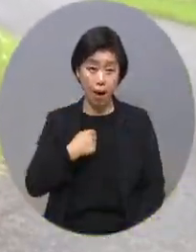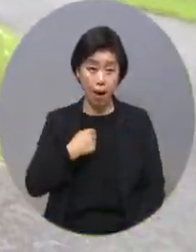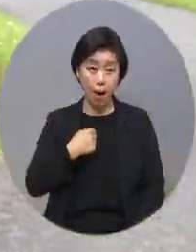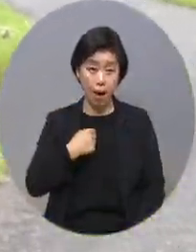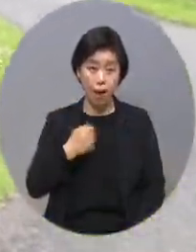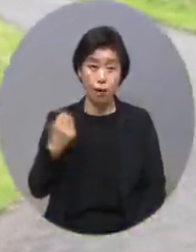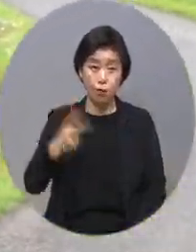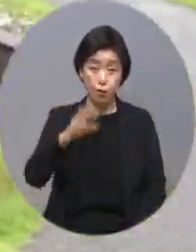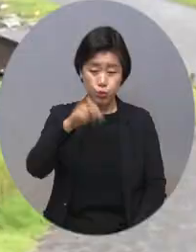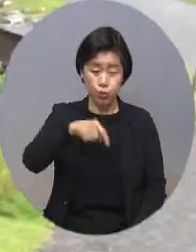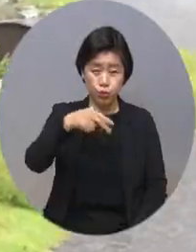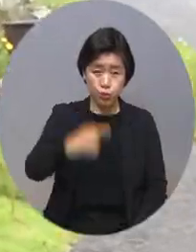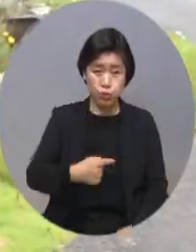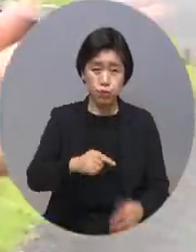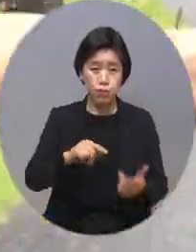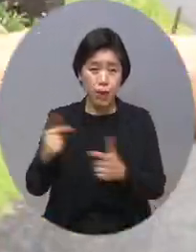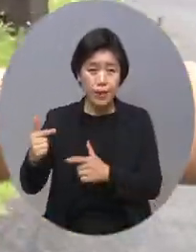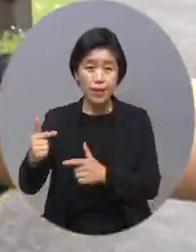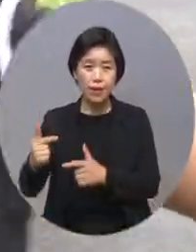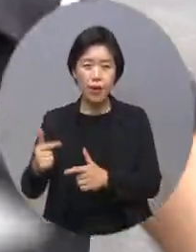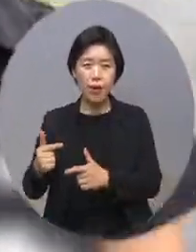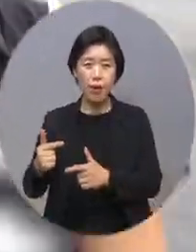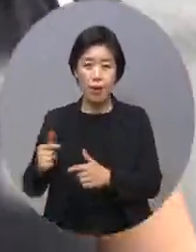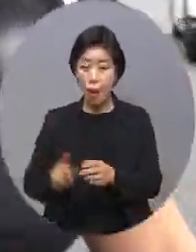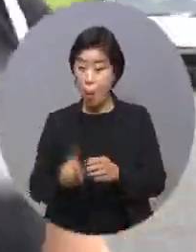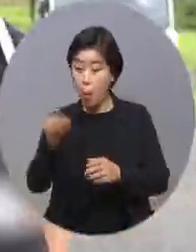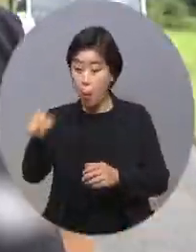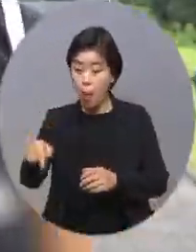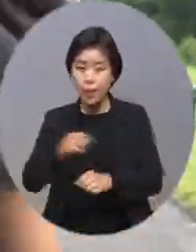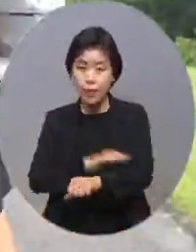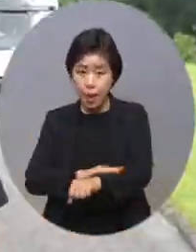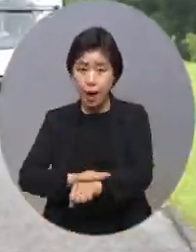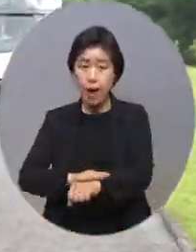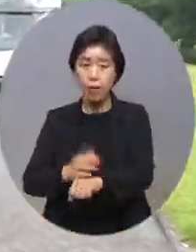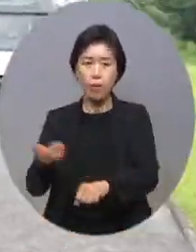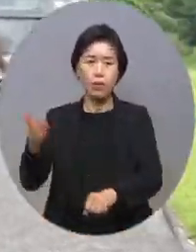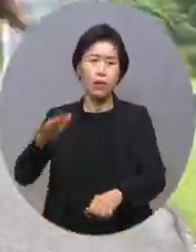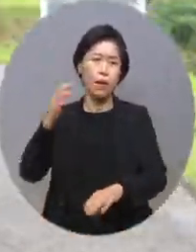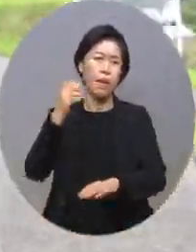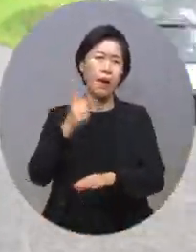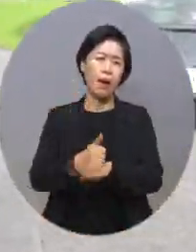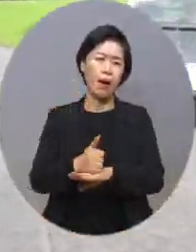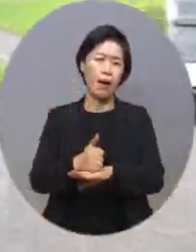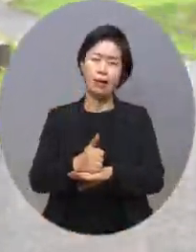우드도 3번 우드도 정확하게 개미어리로 근데 쇼게임이 아